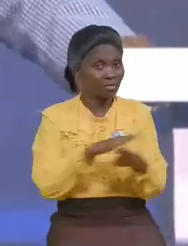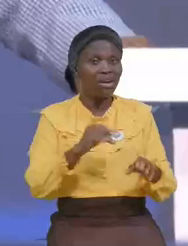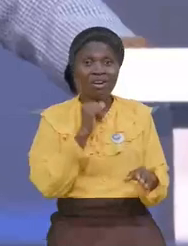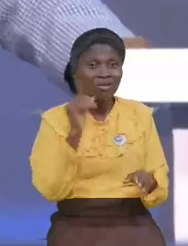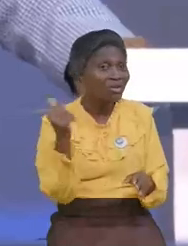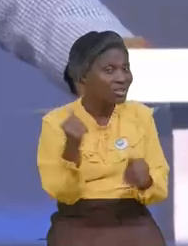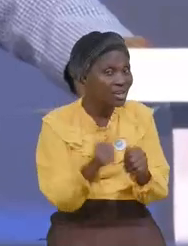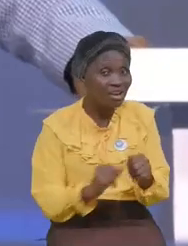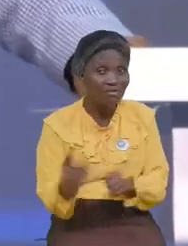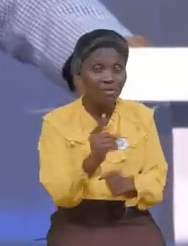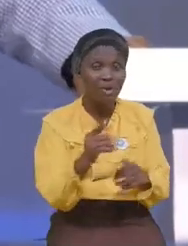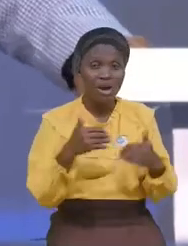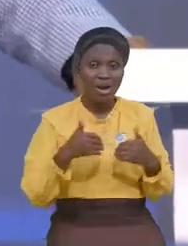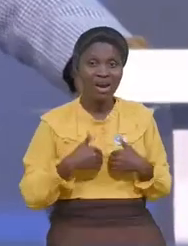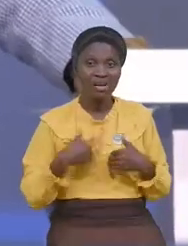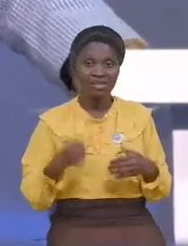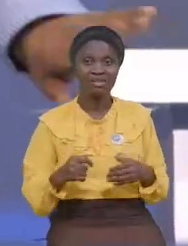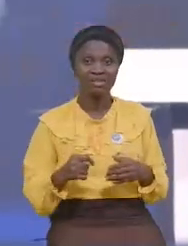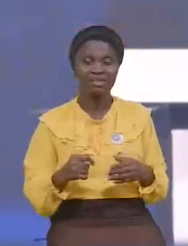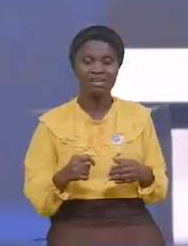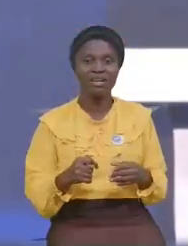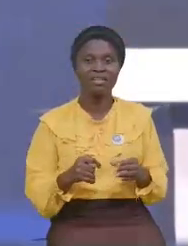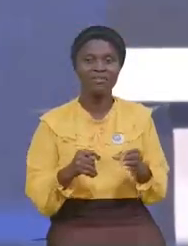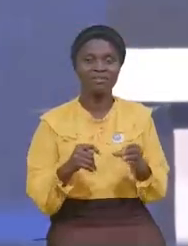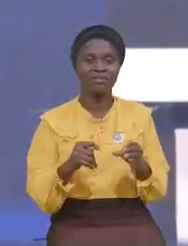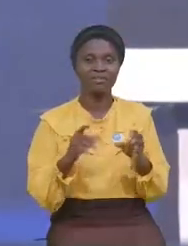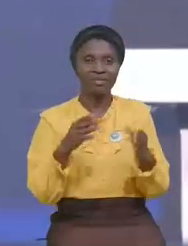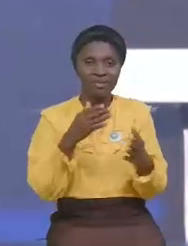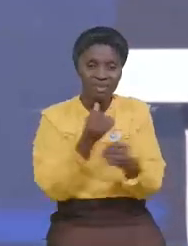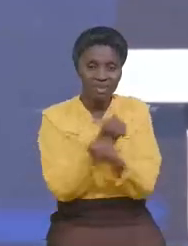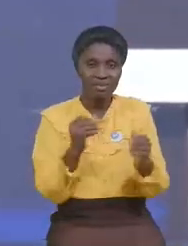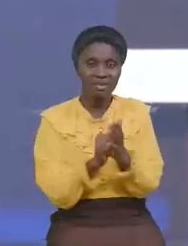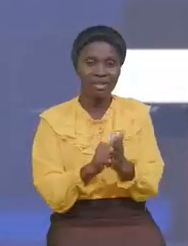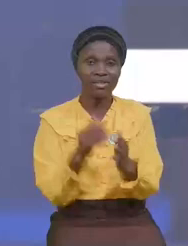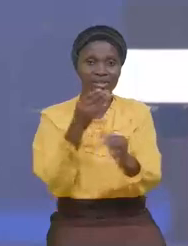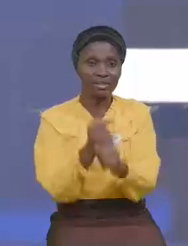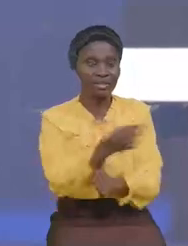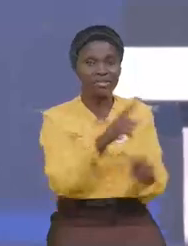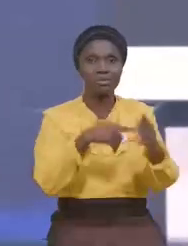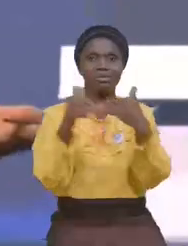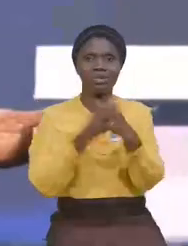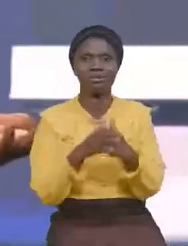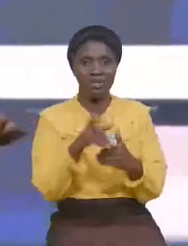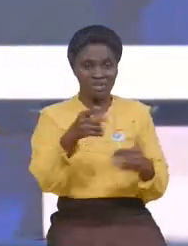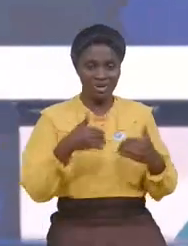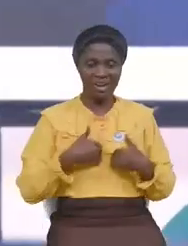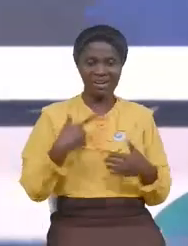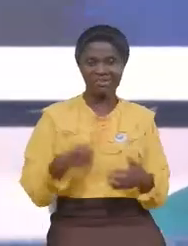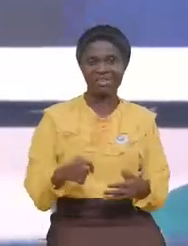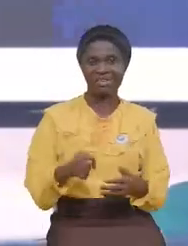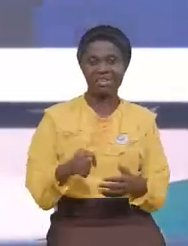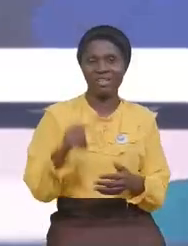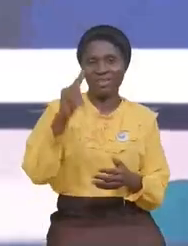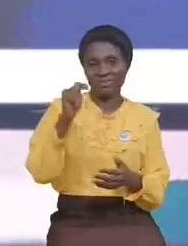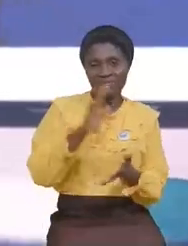pas tout le monde qui a la justification, le salut qui les amène au ciel. Tu vas avoir un billet d'argent, un